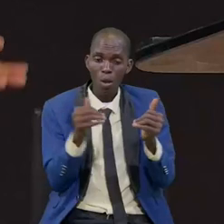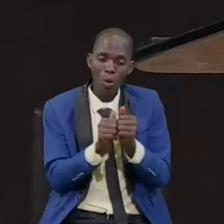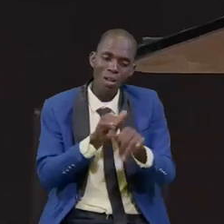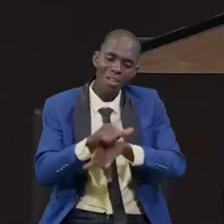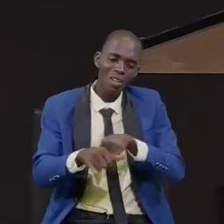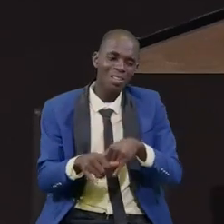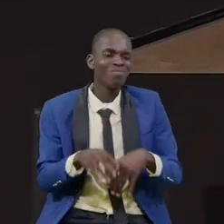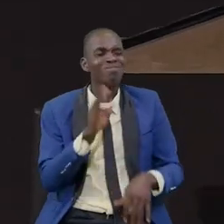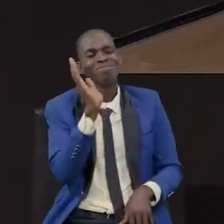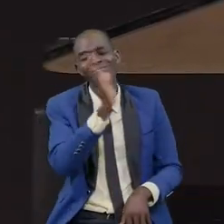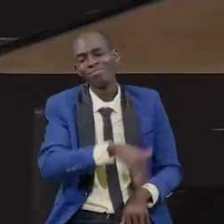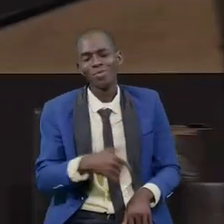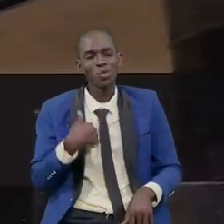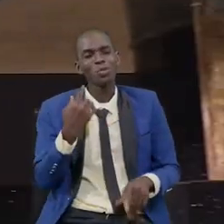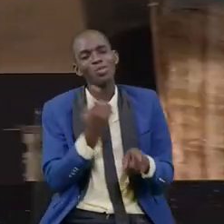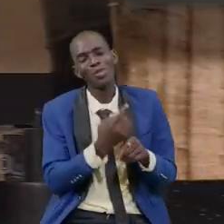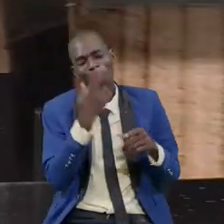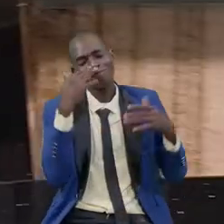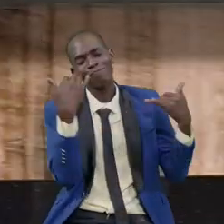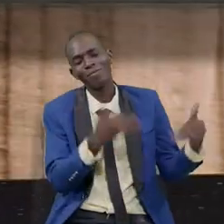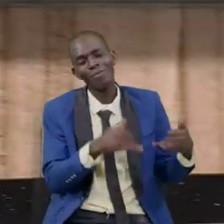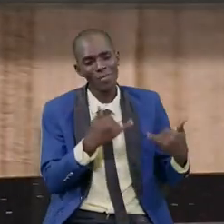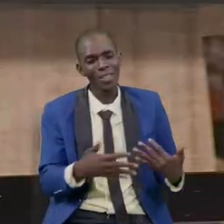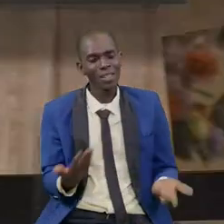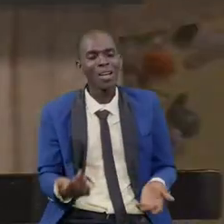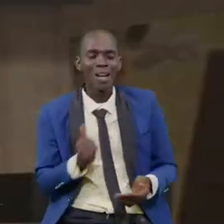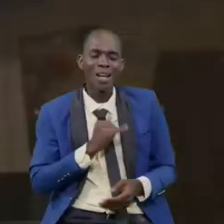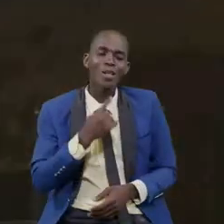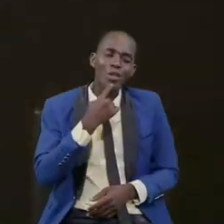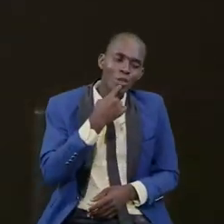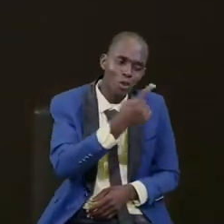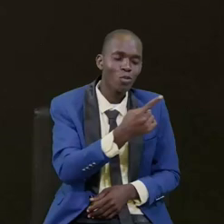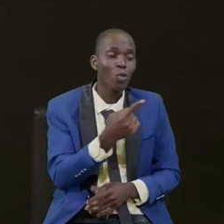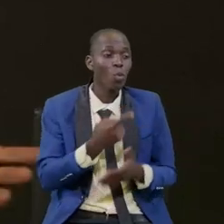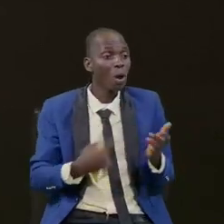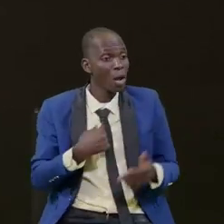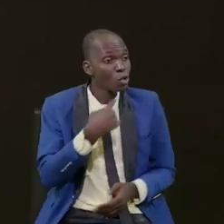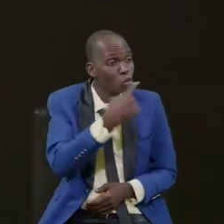la séduction. Et bien, ah, on s'amusait, non. Mais je t'ai dit ce que j'ai.